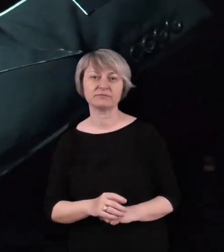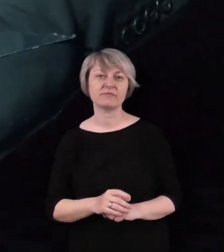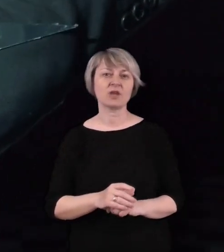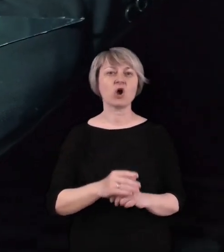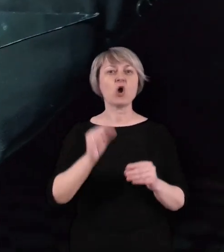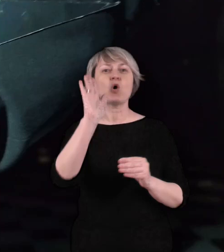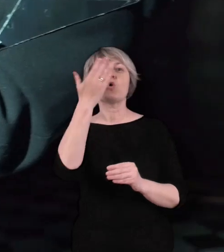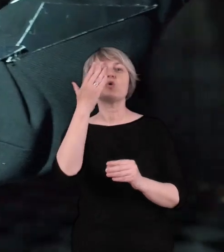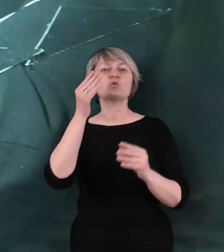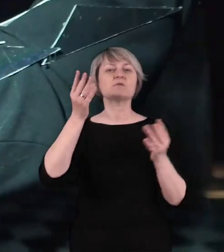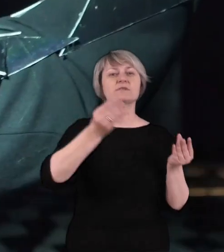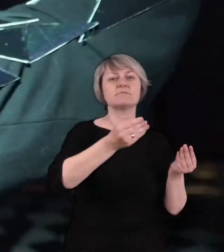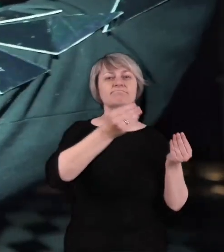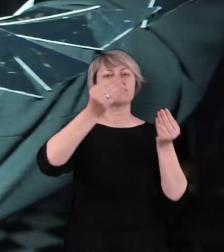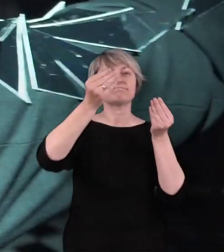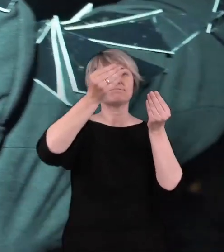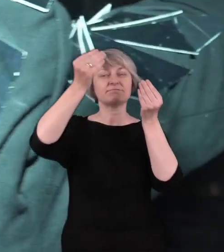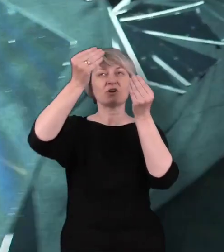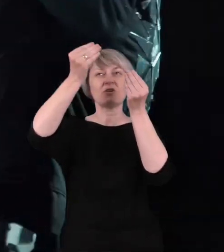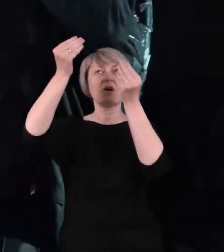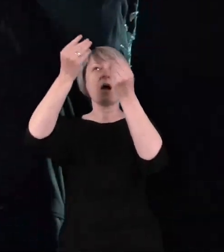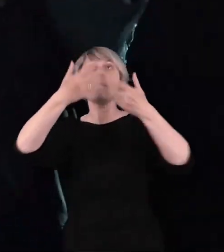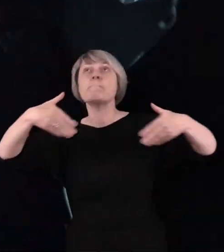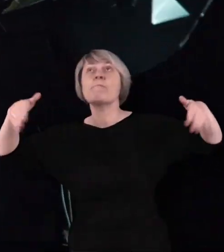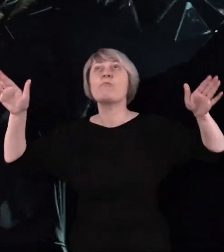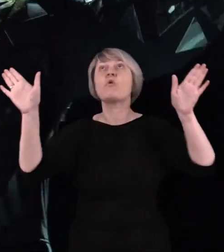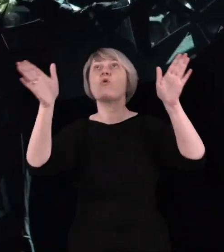Zaniesiemy nasze lustro hen wysoko. Polecimy z nim